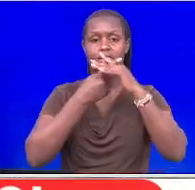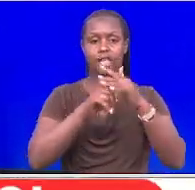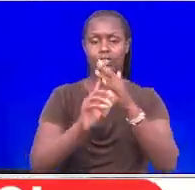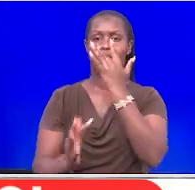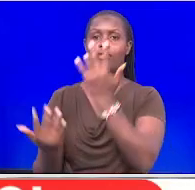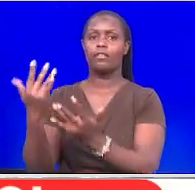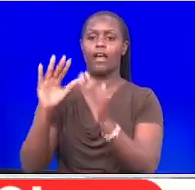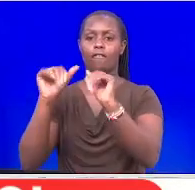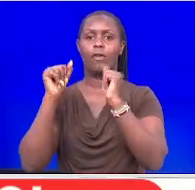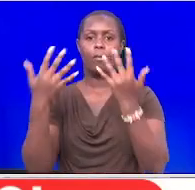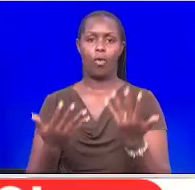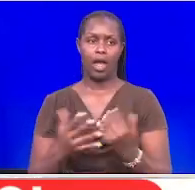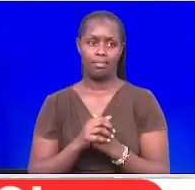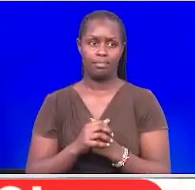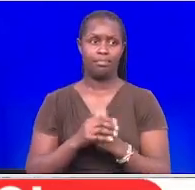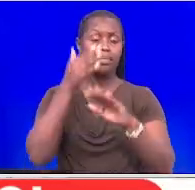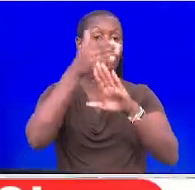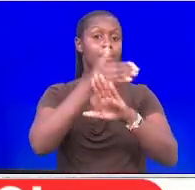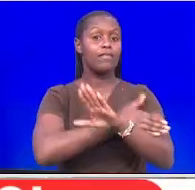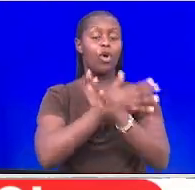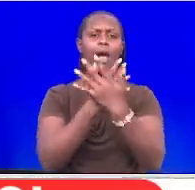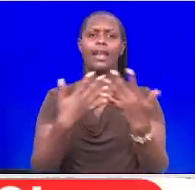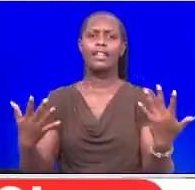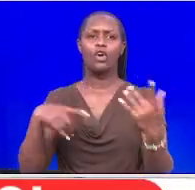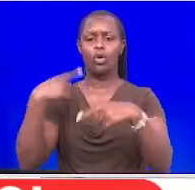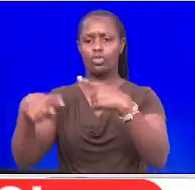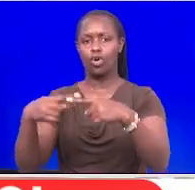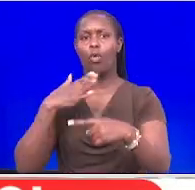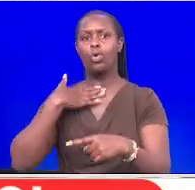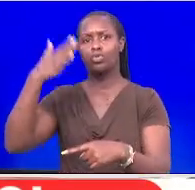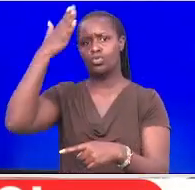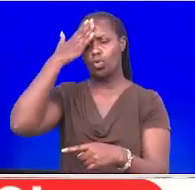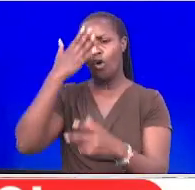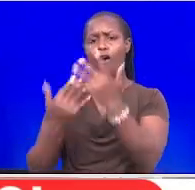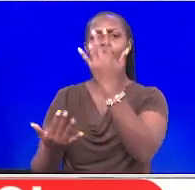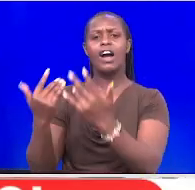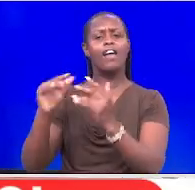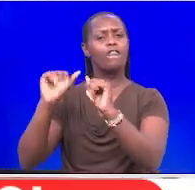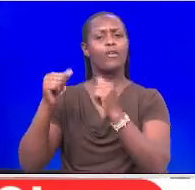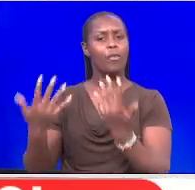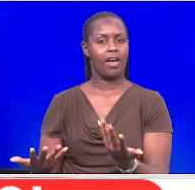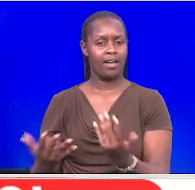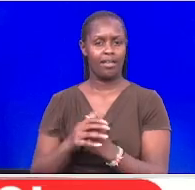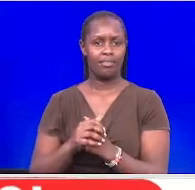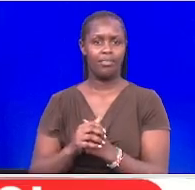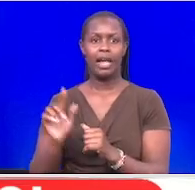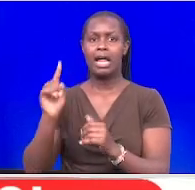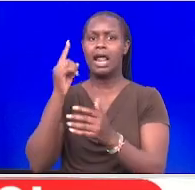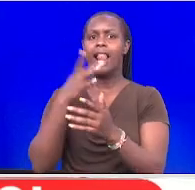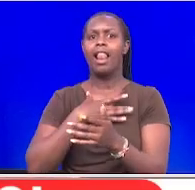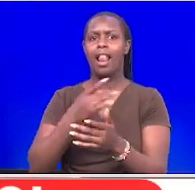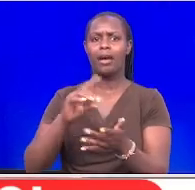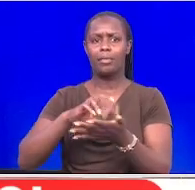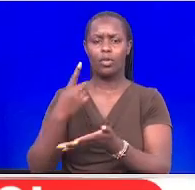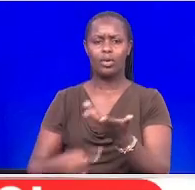huo. Kabla kitu yote iendere, tunataka kujua chanzo cha moto. It spreads very fast. It's like ni kitu inamwagwa